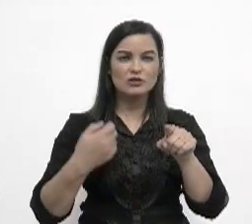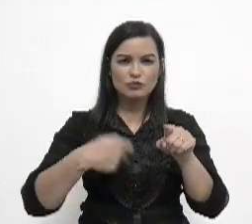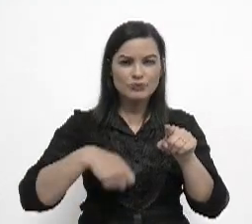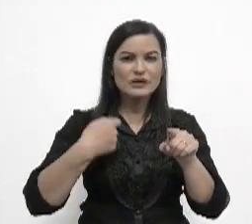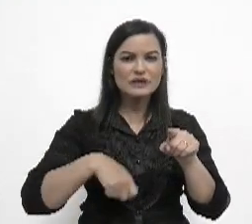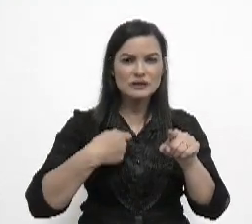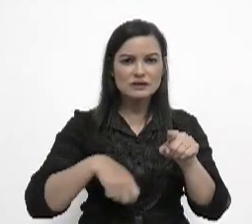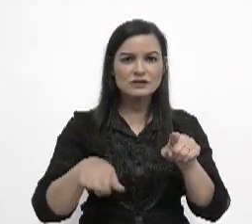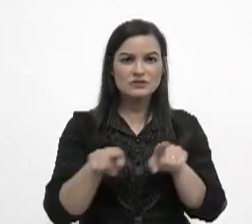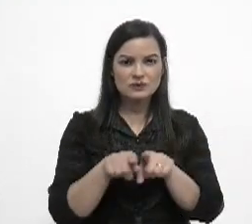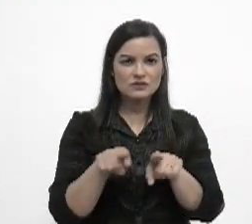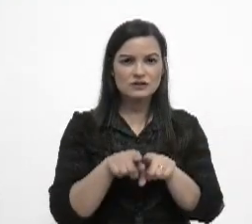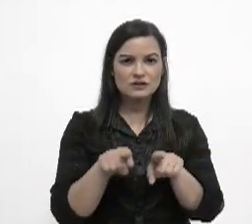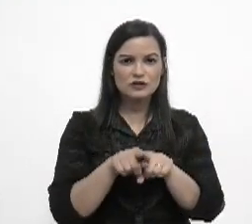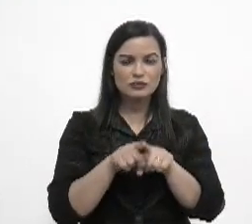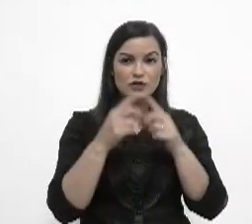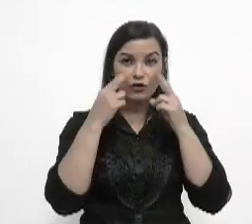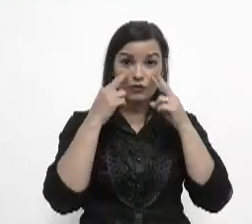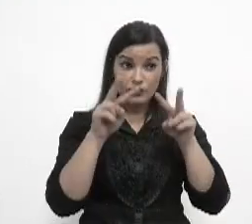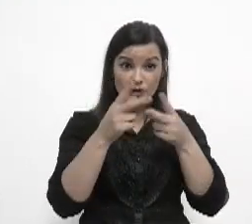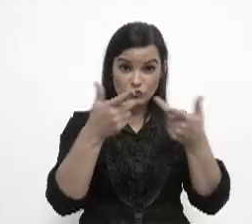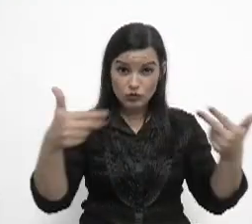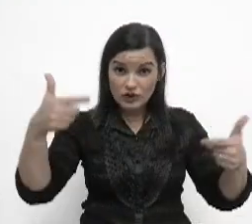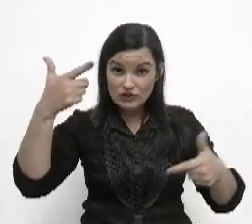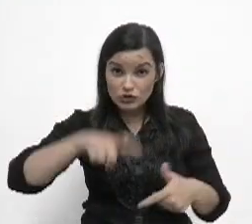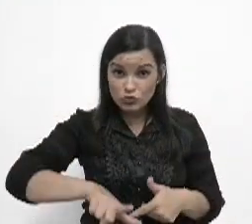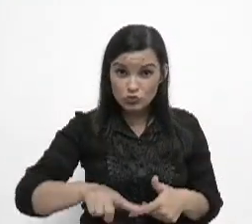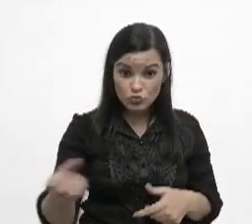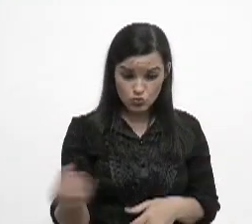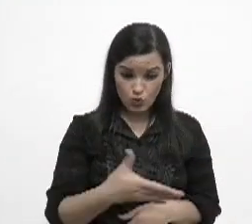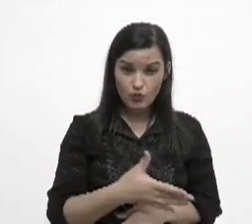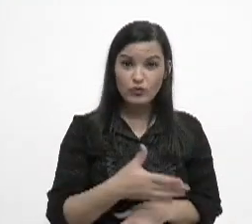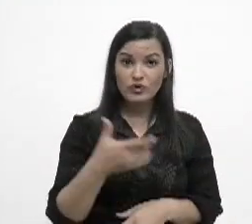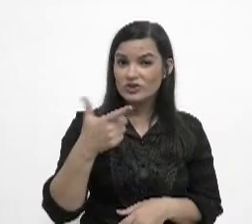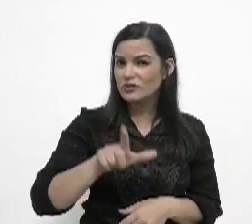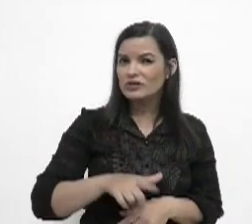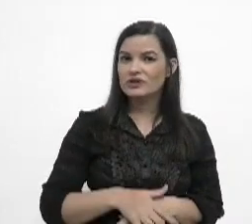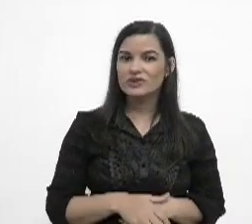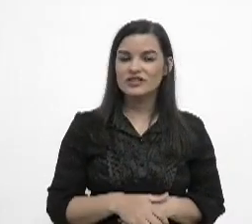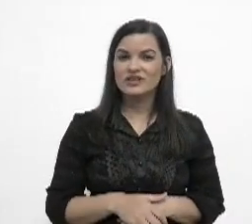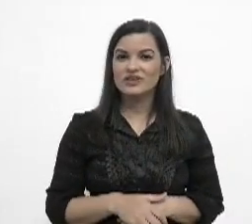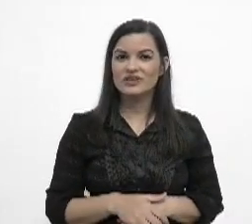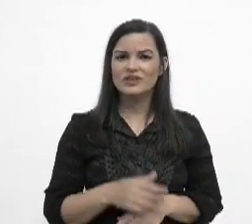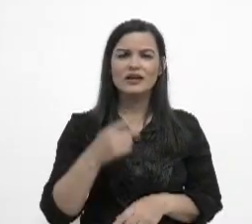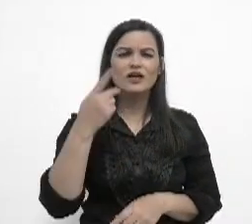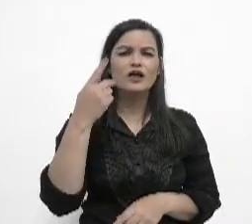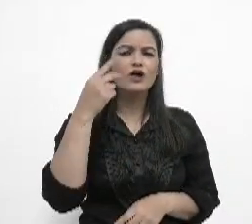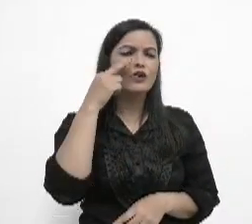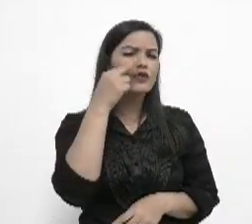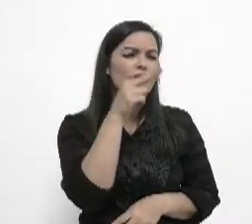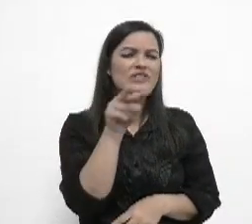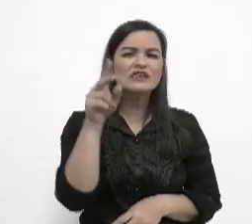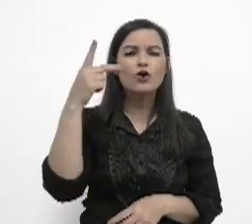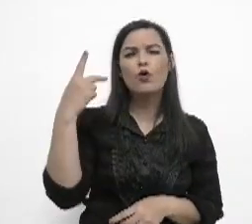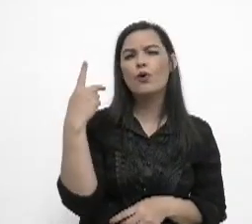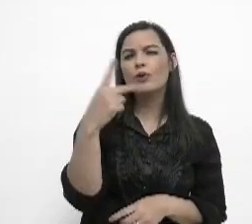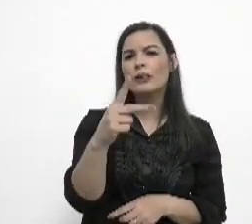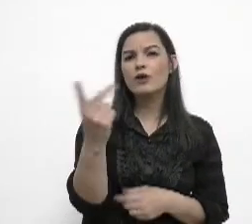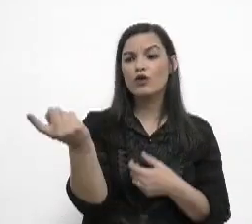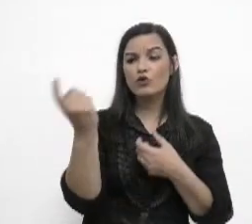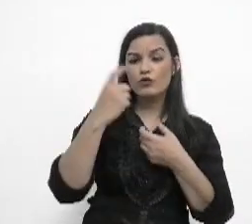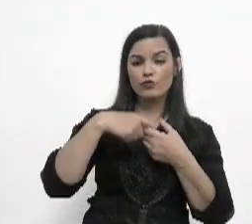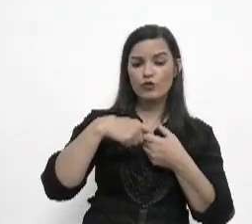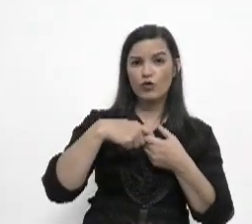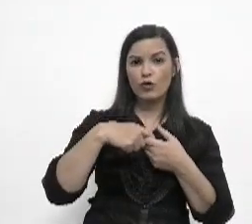enxergar novamente, rever as coisas novamente? 여러분의 눈은 날마다 위를 보고 있습니까? Se é que a sua visão, o seu ver está voltado para as